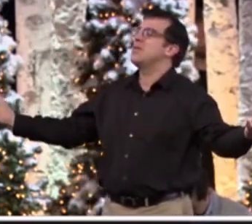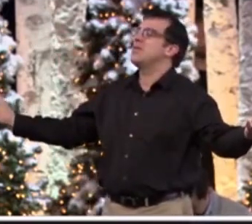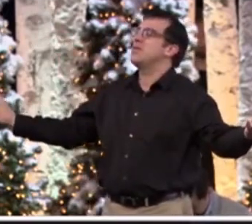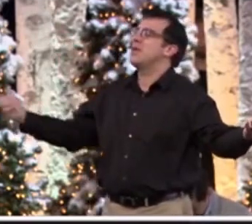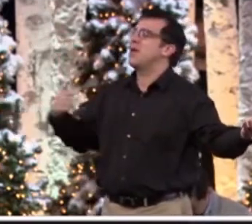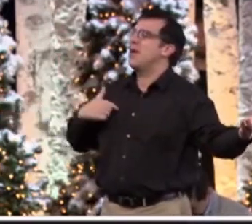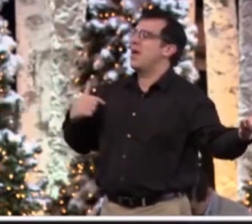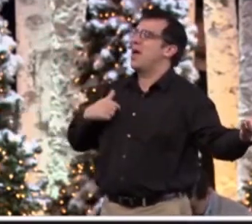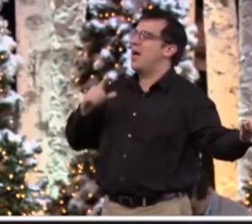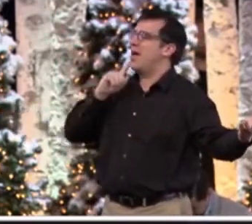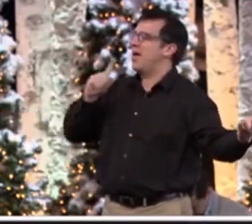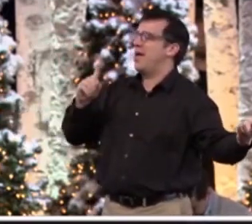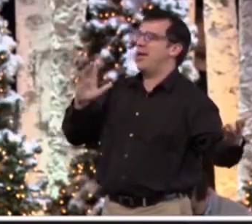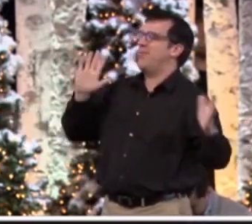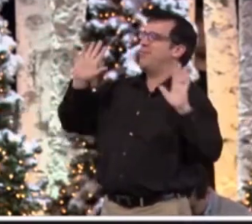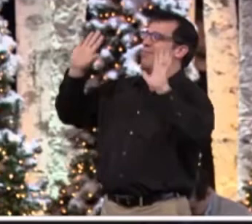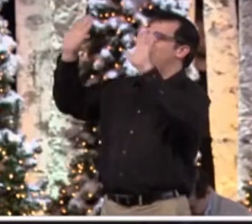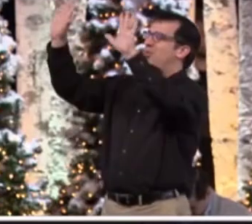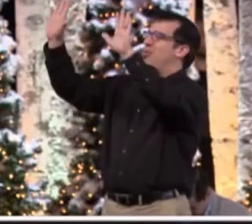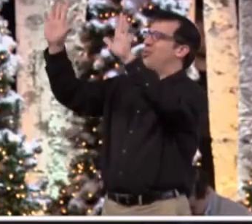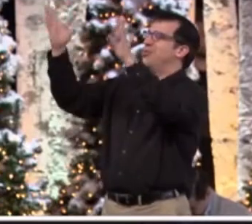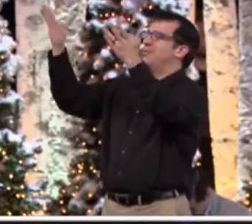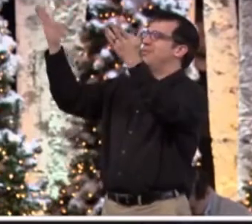र म तपाईँकै हुँ।